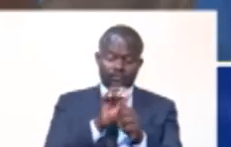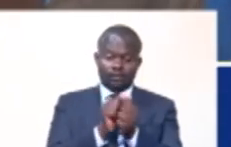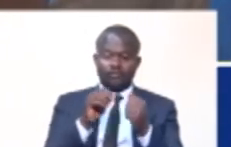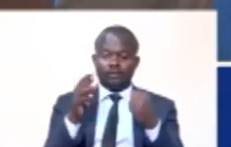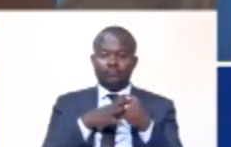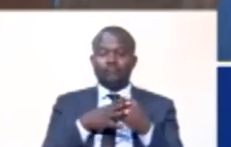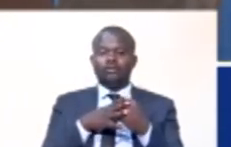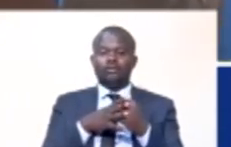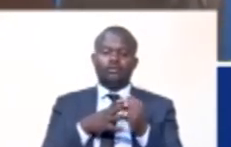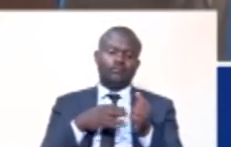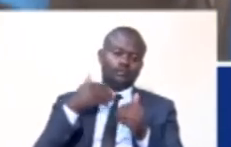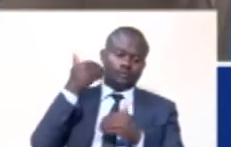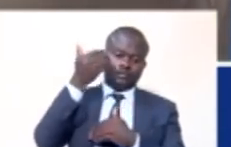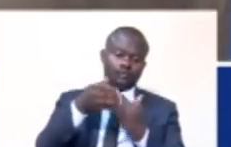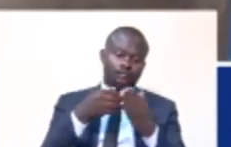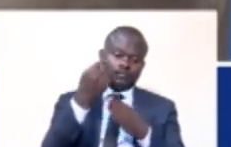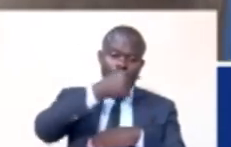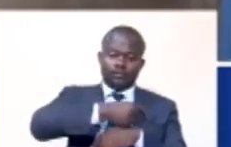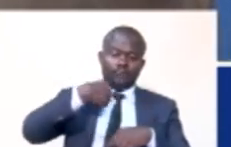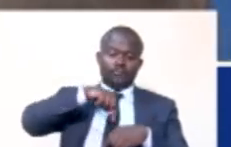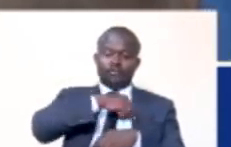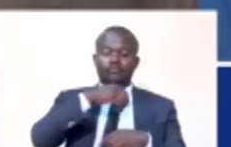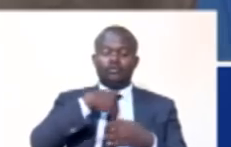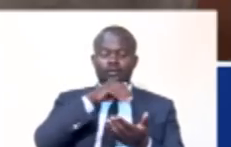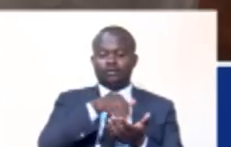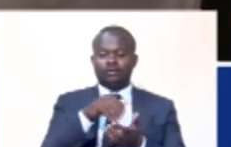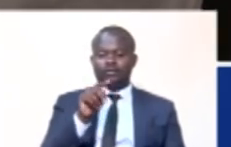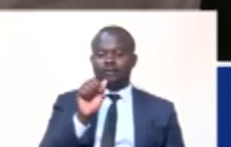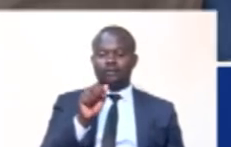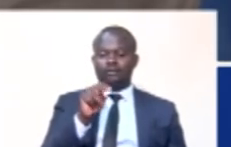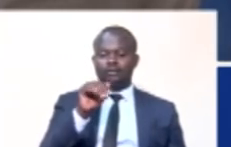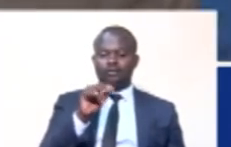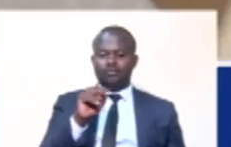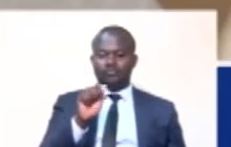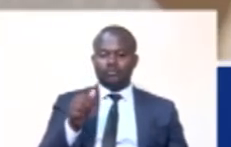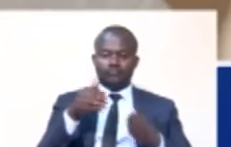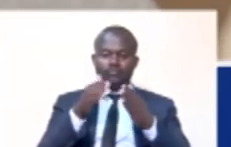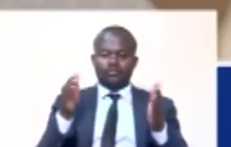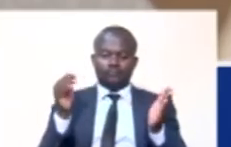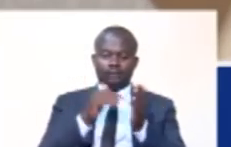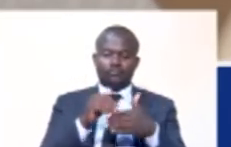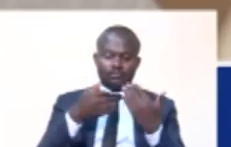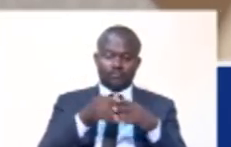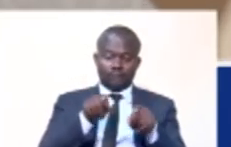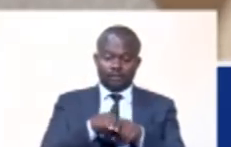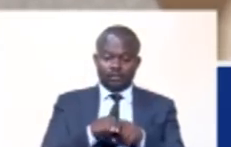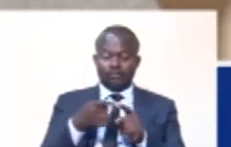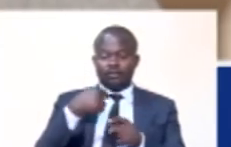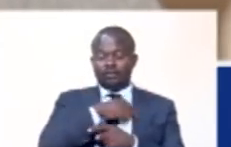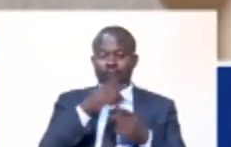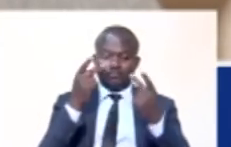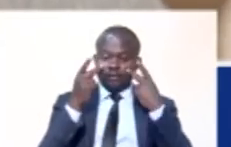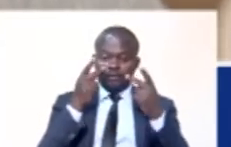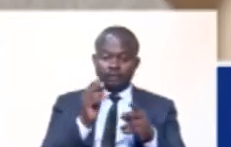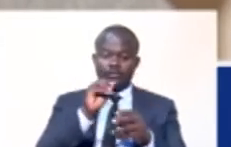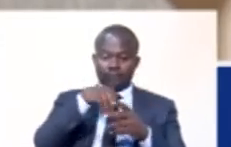COVID-19. Uyu munsi rero dufite ikigo cy'Akanyinya gifunguye, kandi nk'uko mubibona